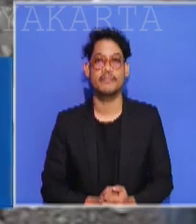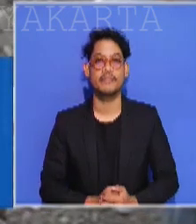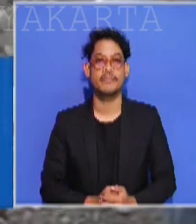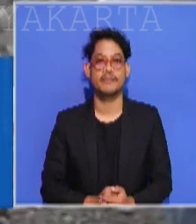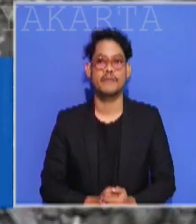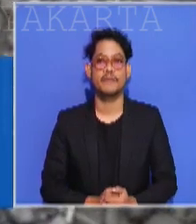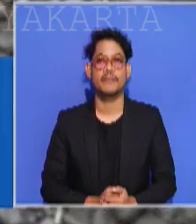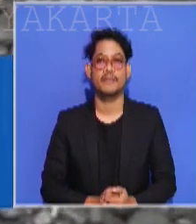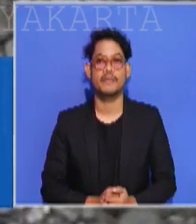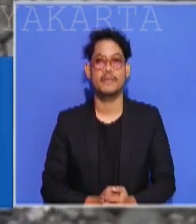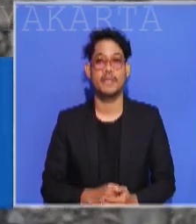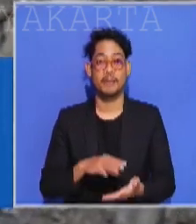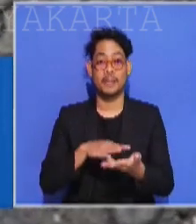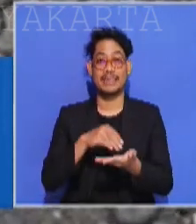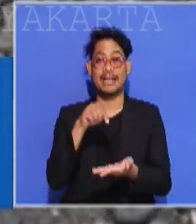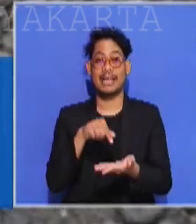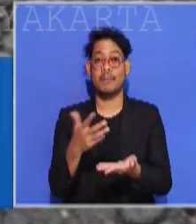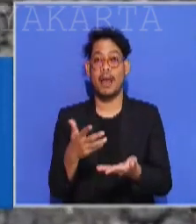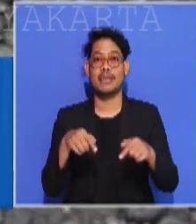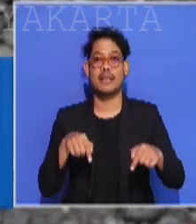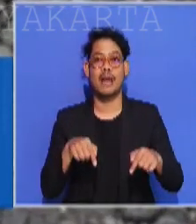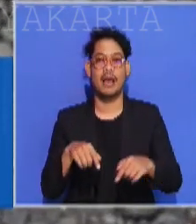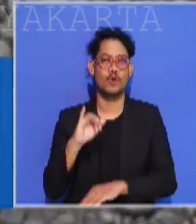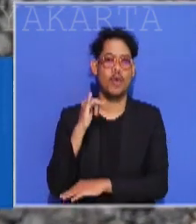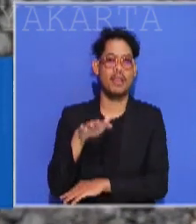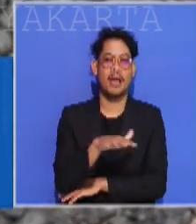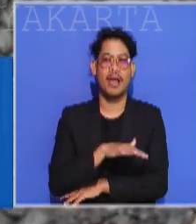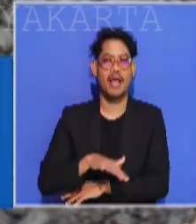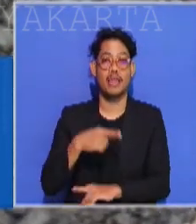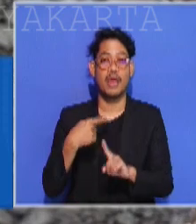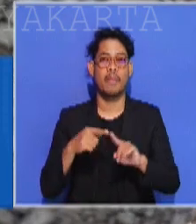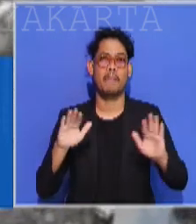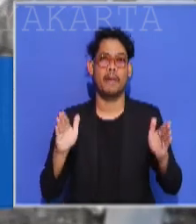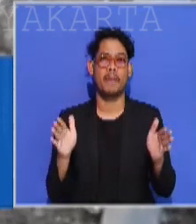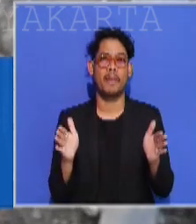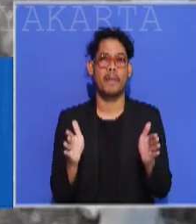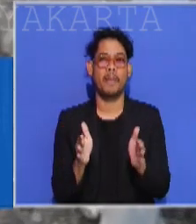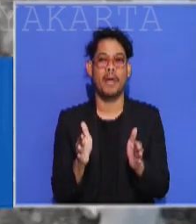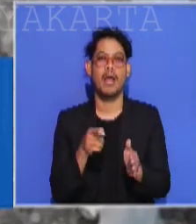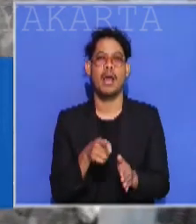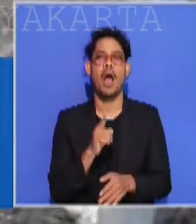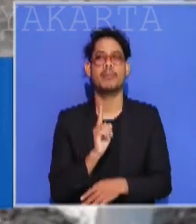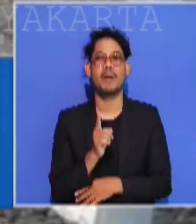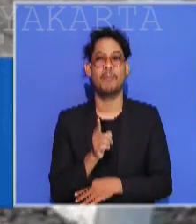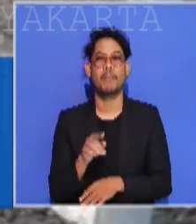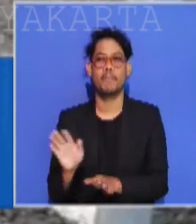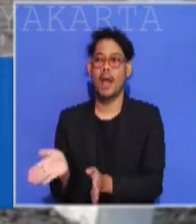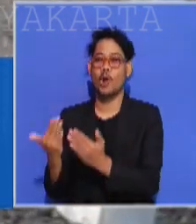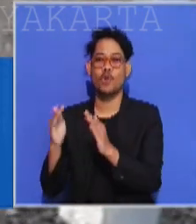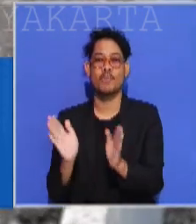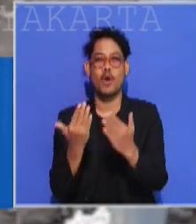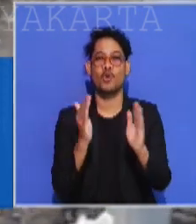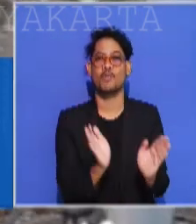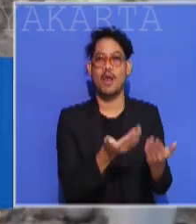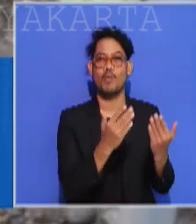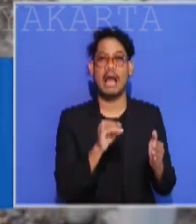Lahan olah tetanen ing kita saya jiyut jalaran dayaning pembangunan. Saben taun, saben ing daerah